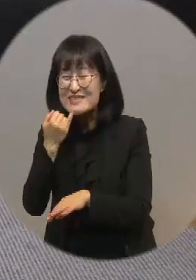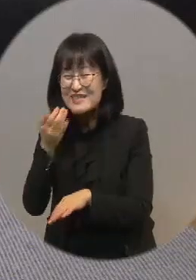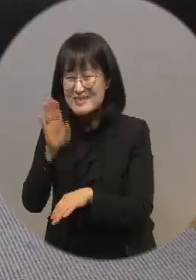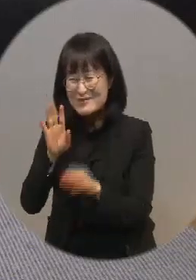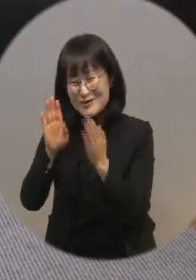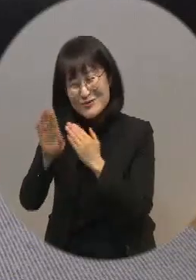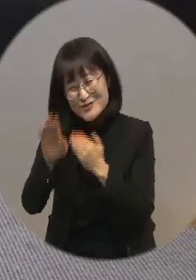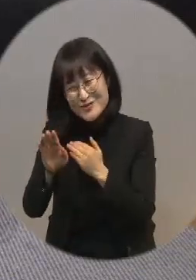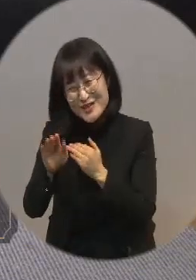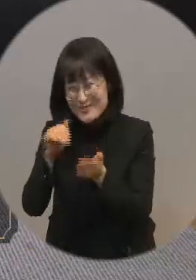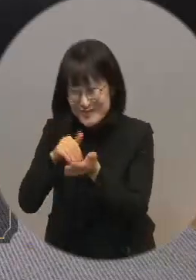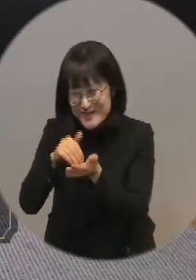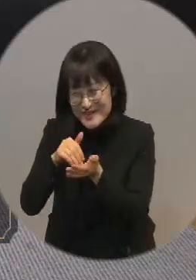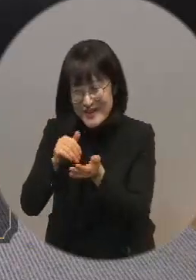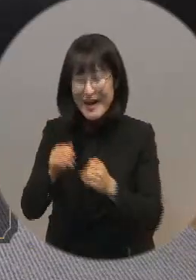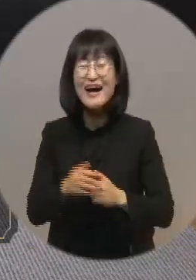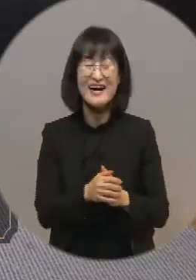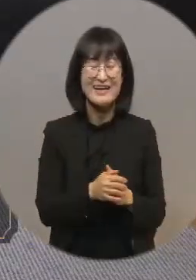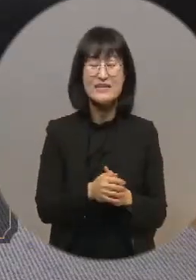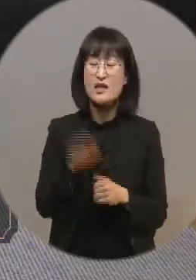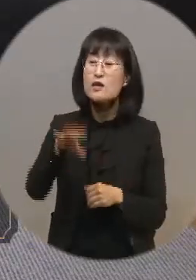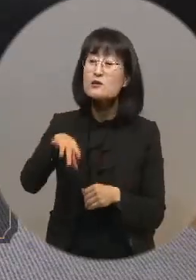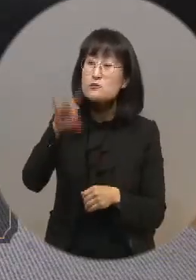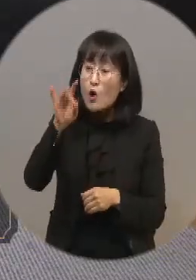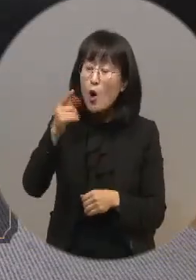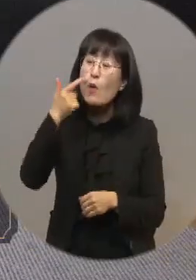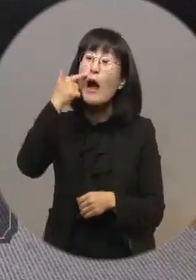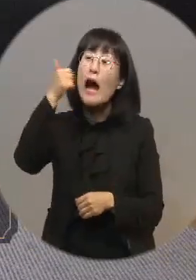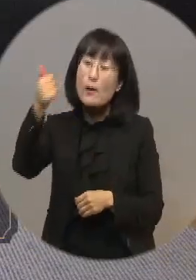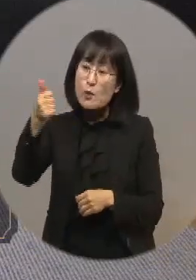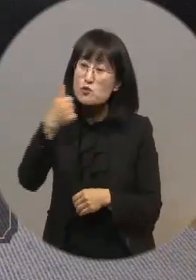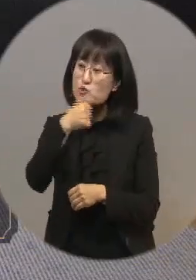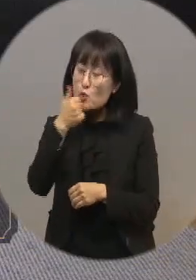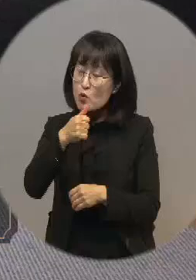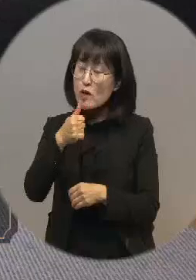아니 그러면은 초기 아버지가 주선한 소개팅이었으니까 뭐 네.